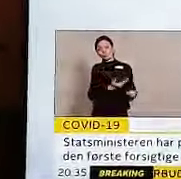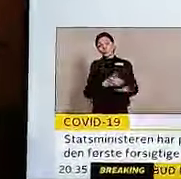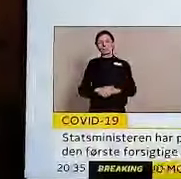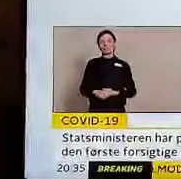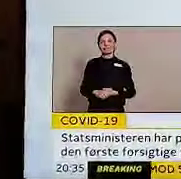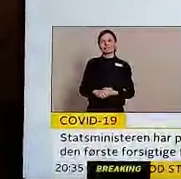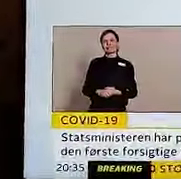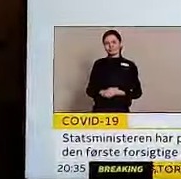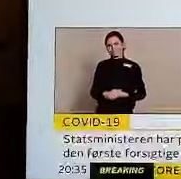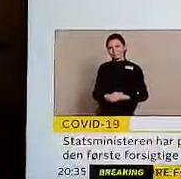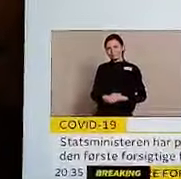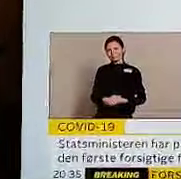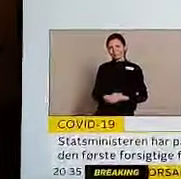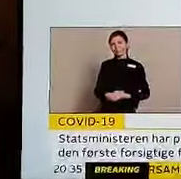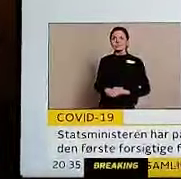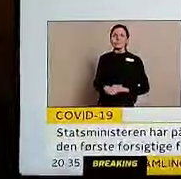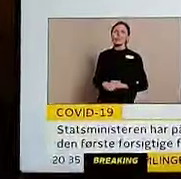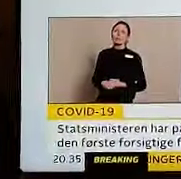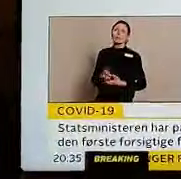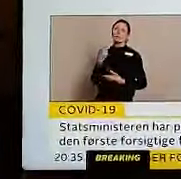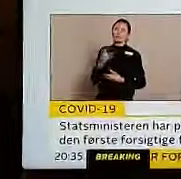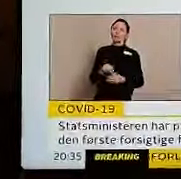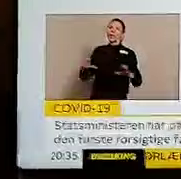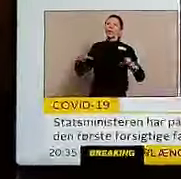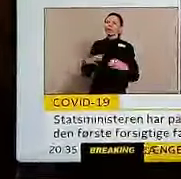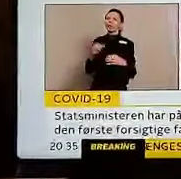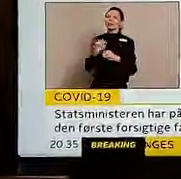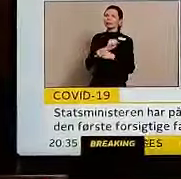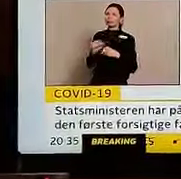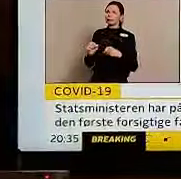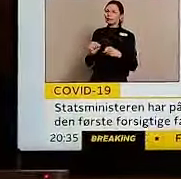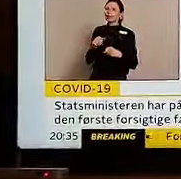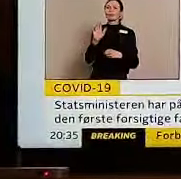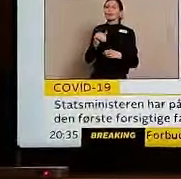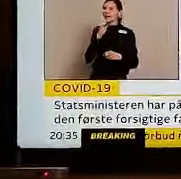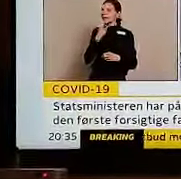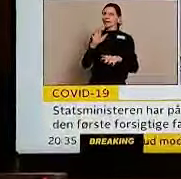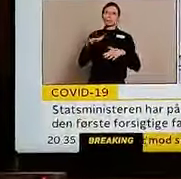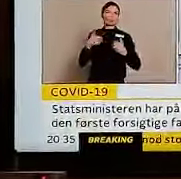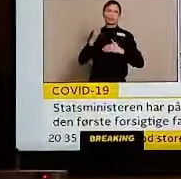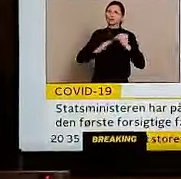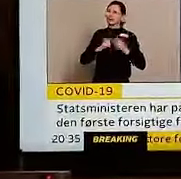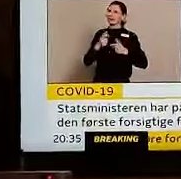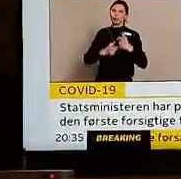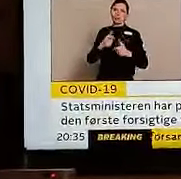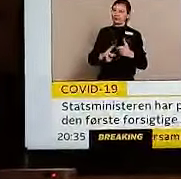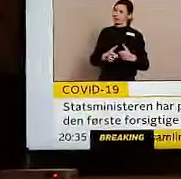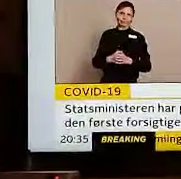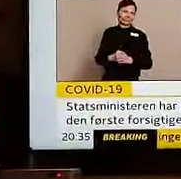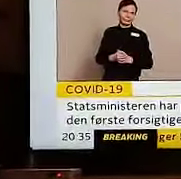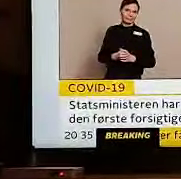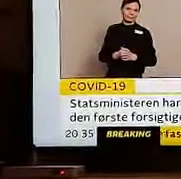هذه الترجمة باختصار يعني ليست على لسان رئيس الوزراء, وإنما هي ترجمة